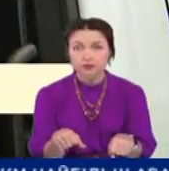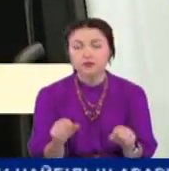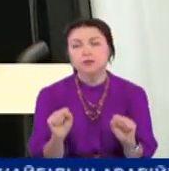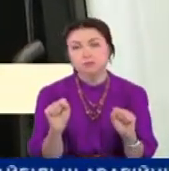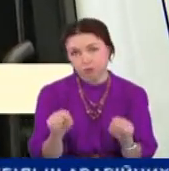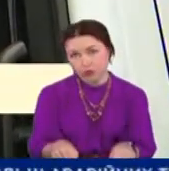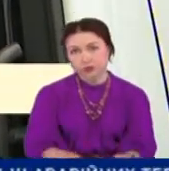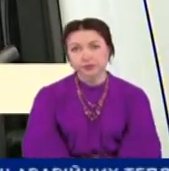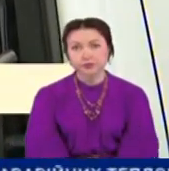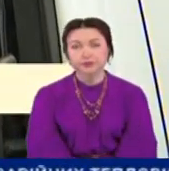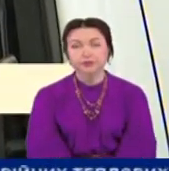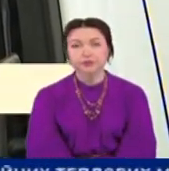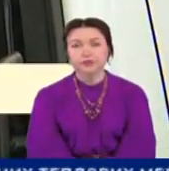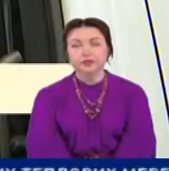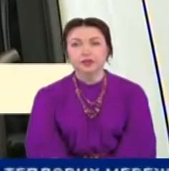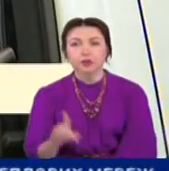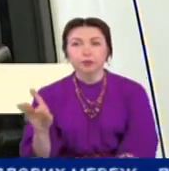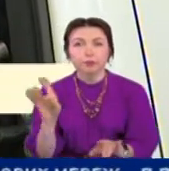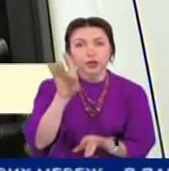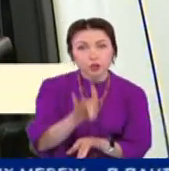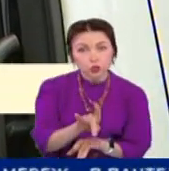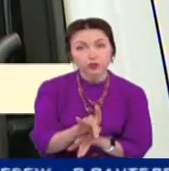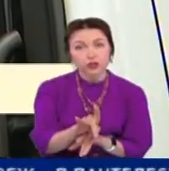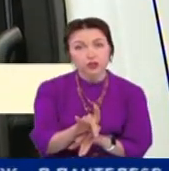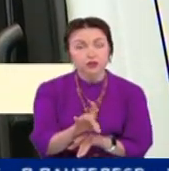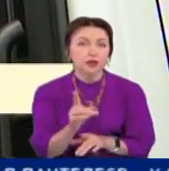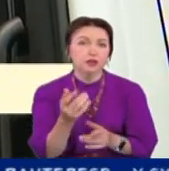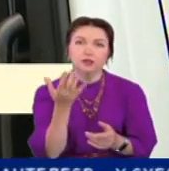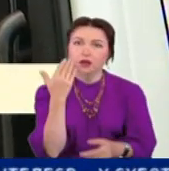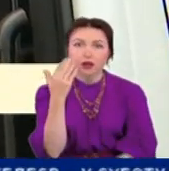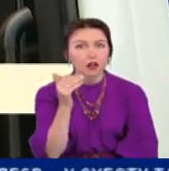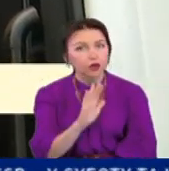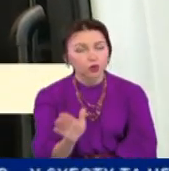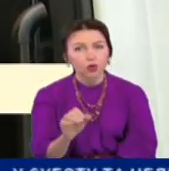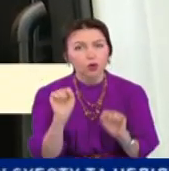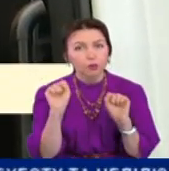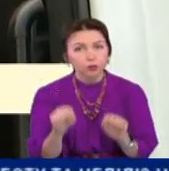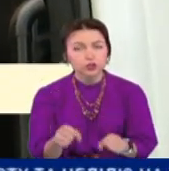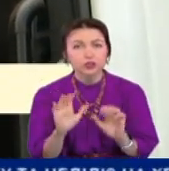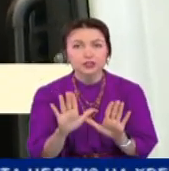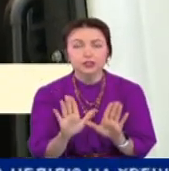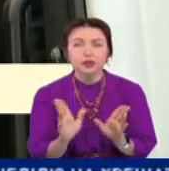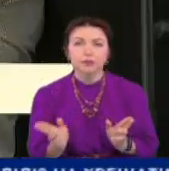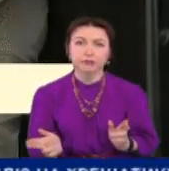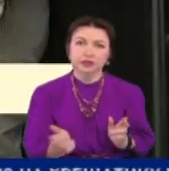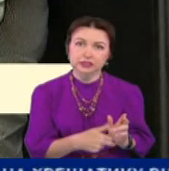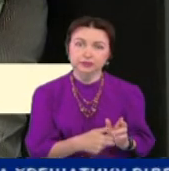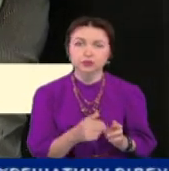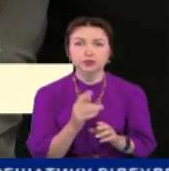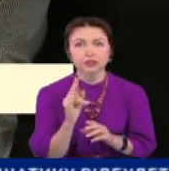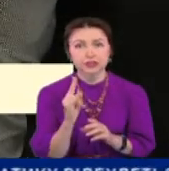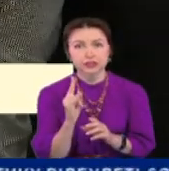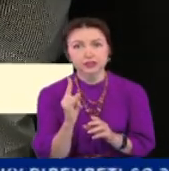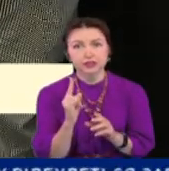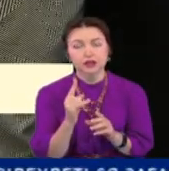Можна. Прилаштувати крісло до сидіння виявилося непросто. Можна тільки пристебнути дитину ременями, які